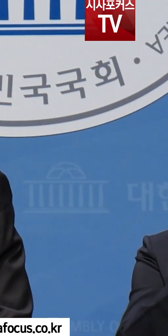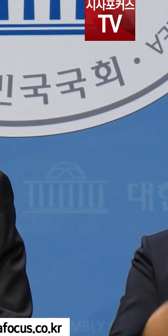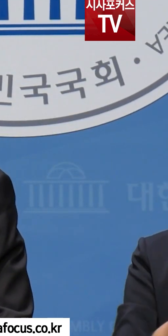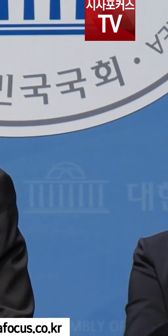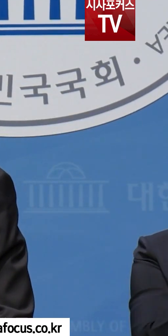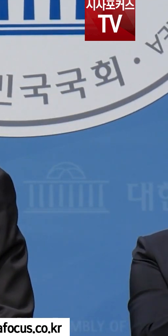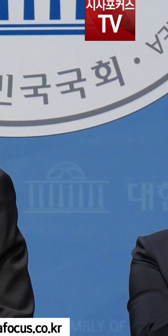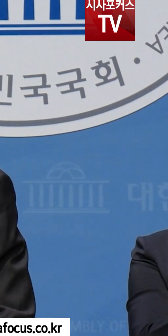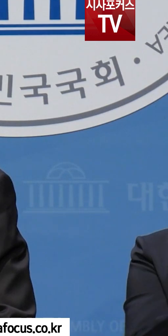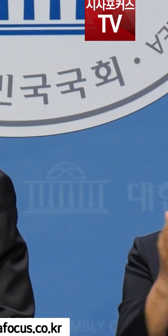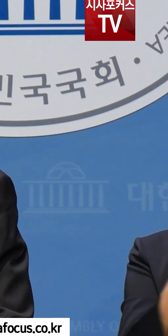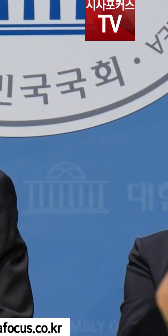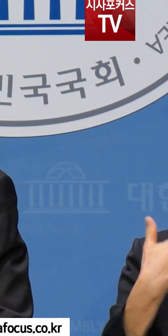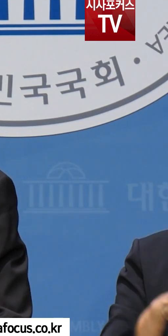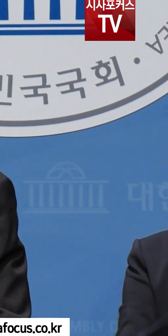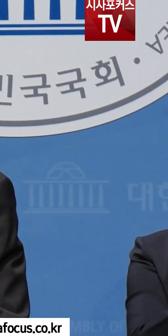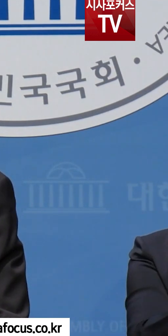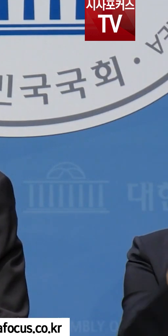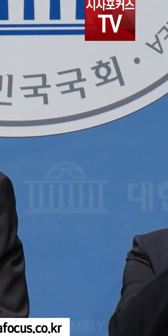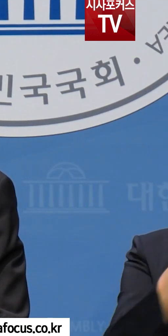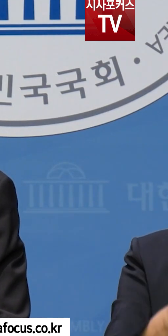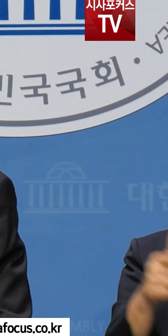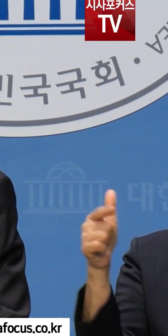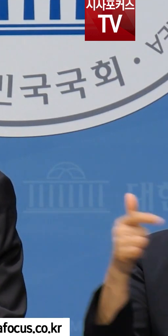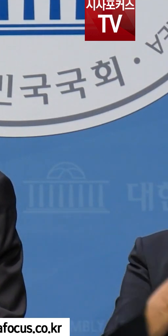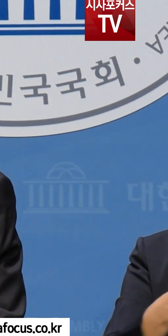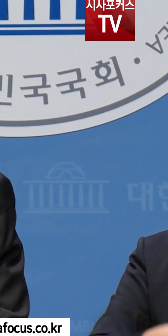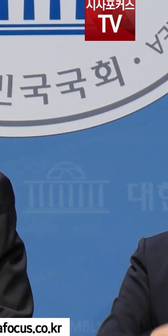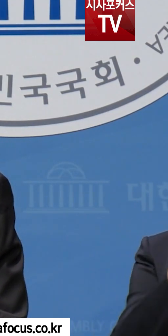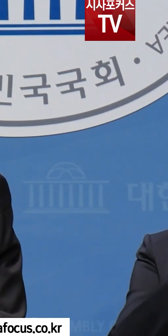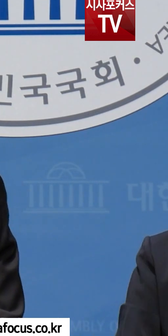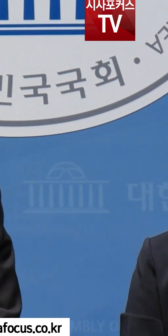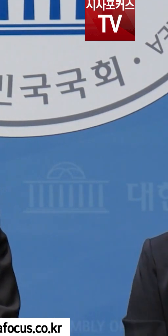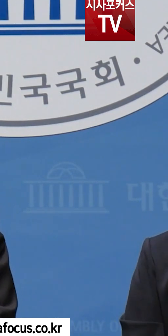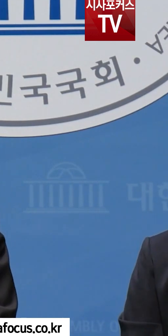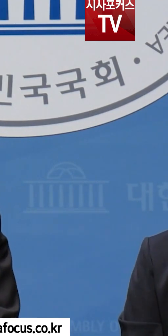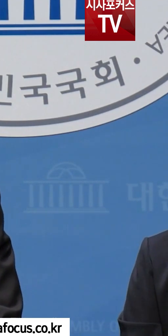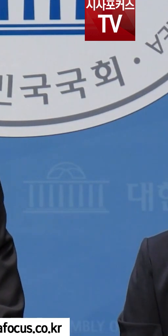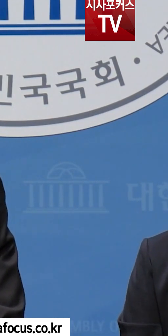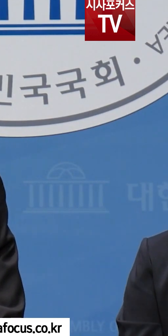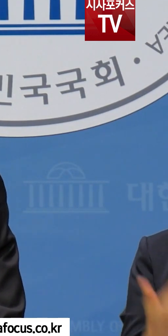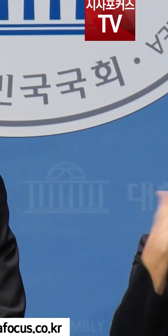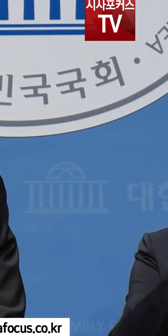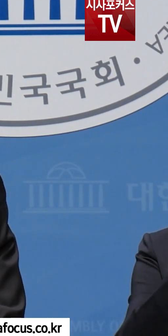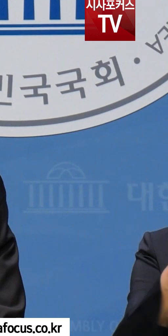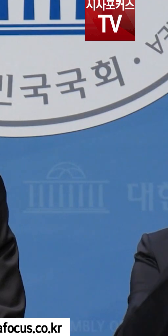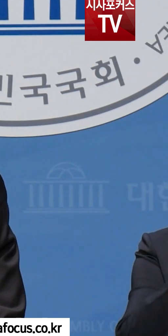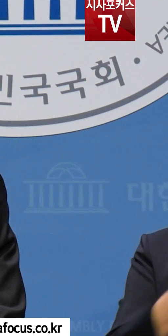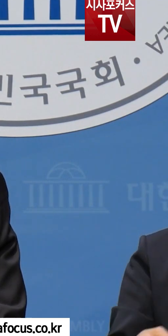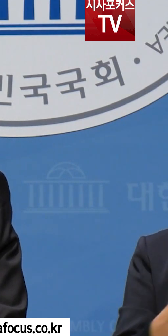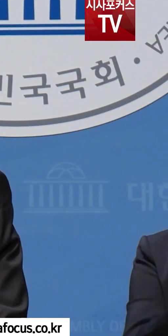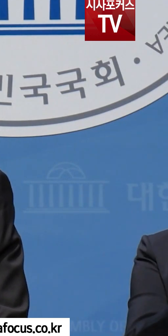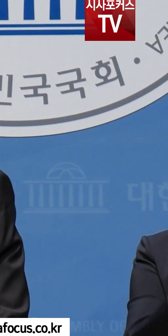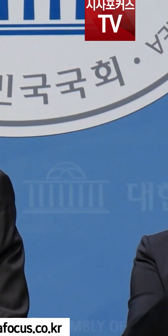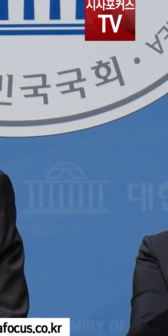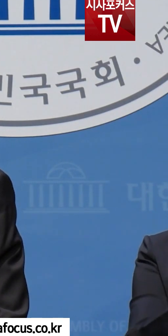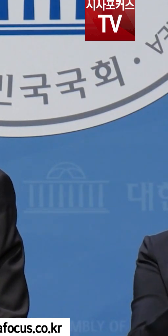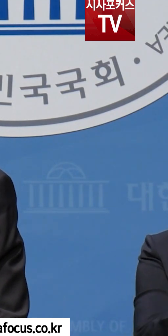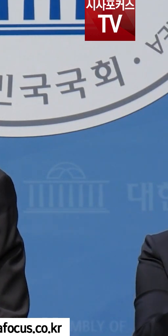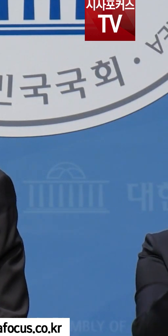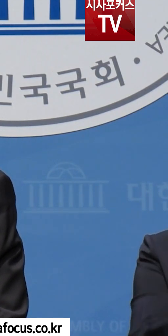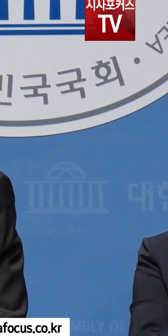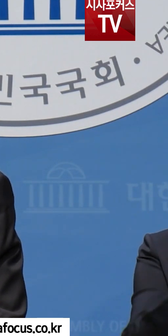지원 등 주거 약자 지원 예산을 대폭 증액해야 합니다. 전세 사기 피해 방지 지원